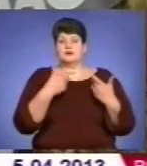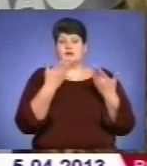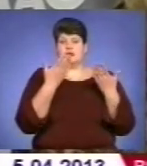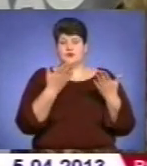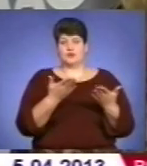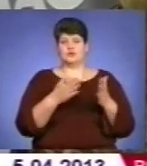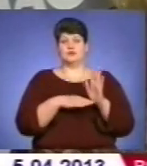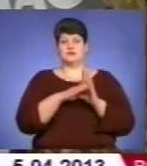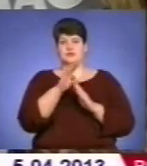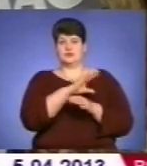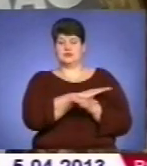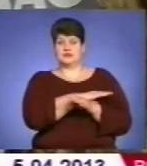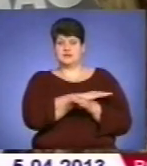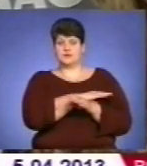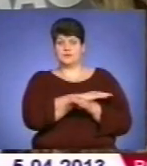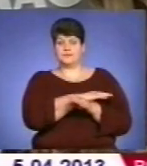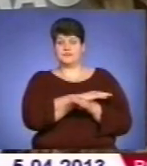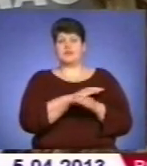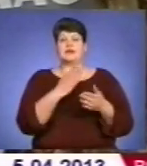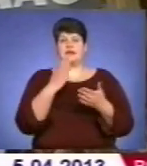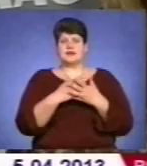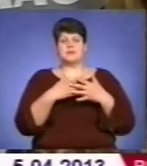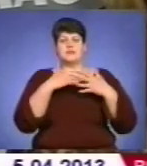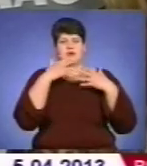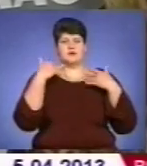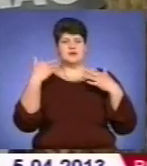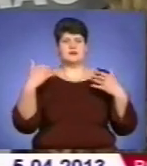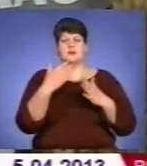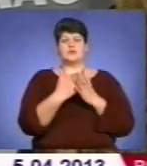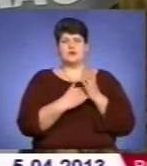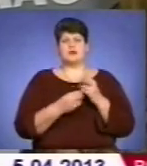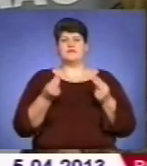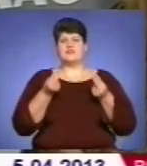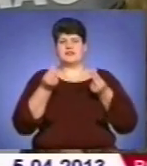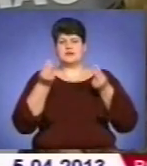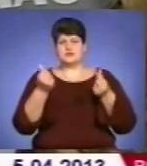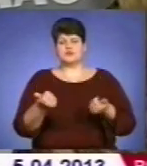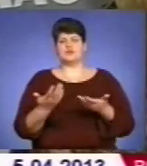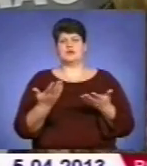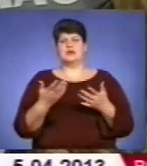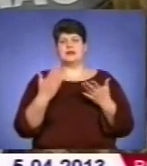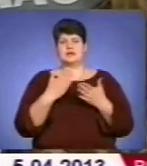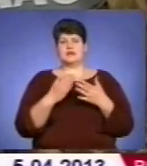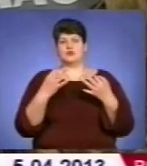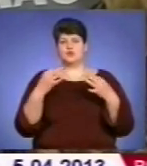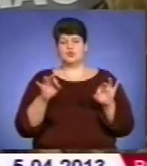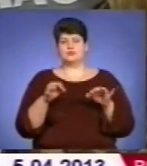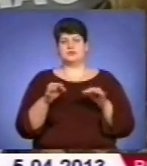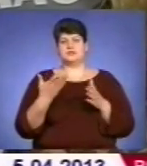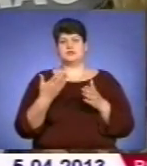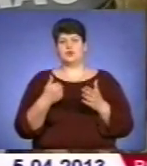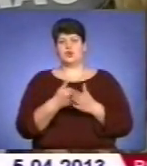до артеріального тиску. Йдуть цілі програми, йде їх фінансування, пілотні проекти для доступності пацієнтів